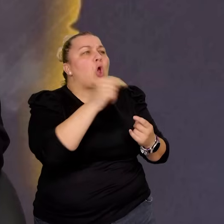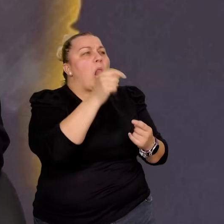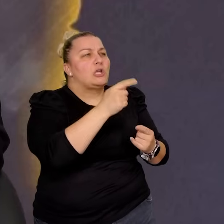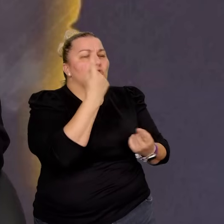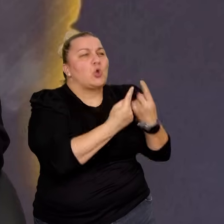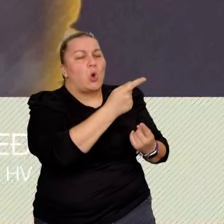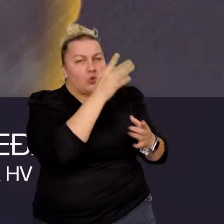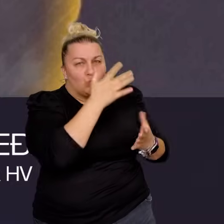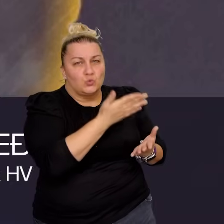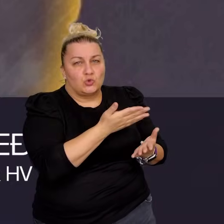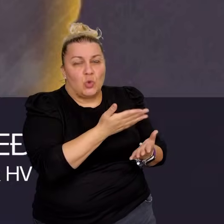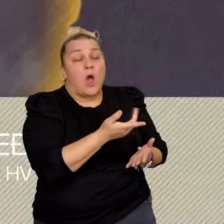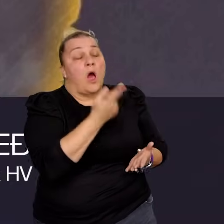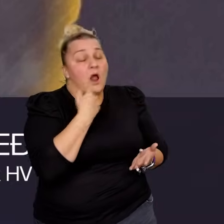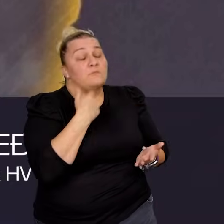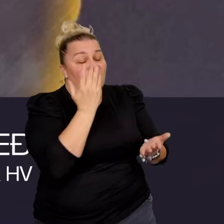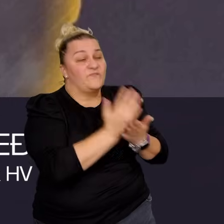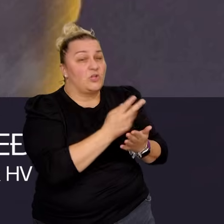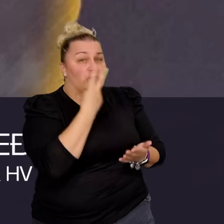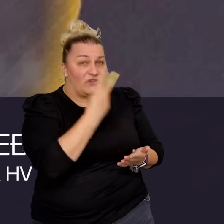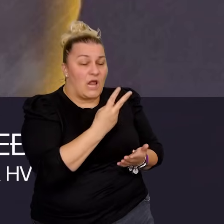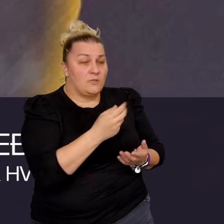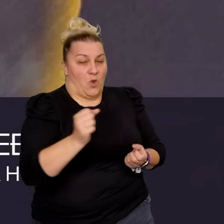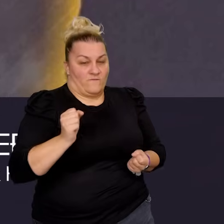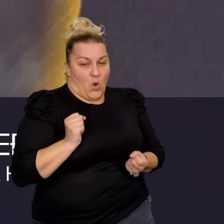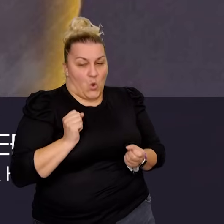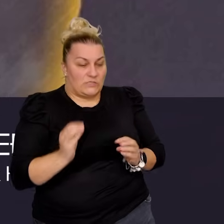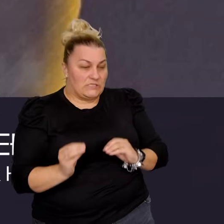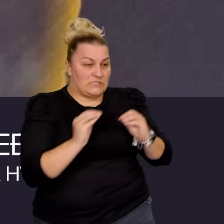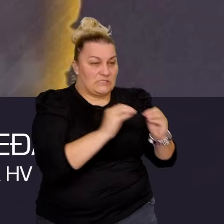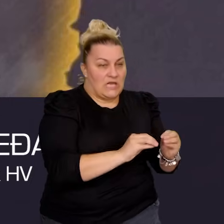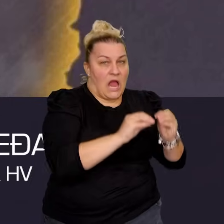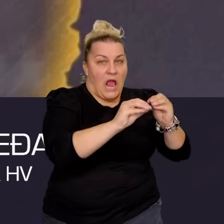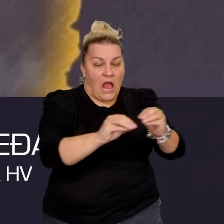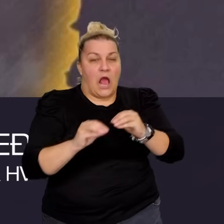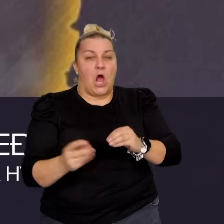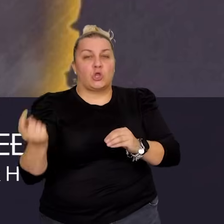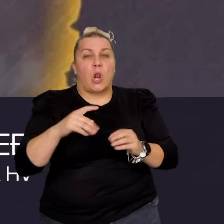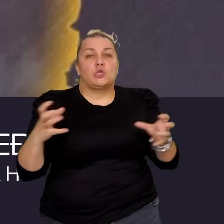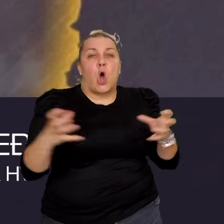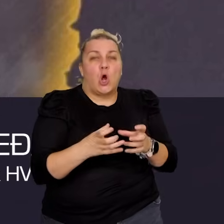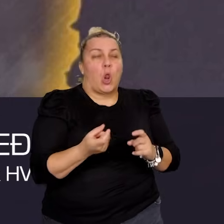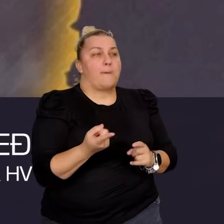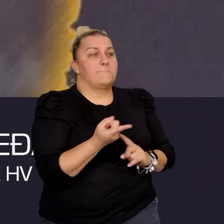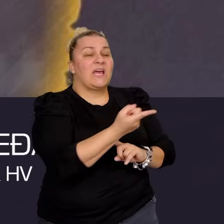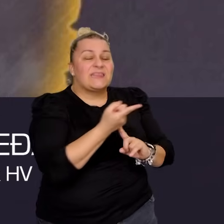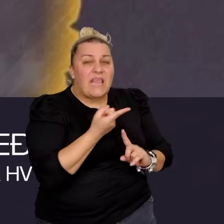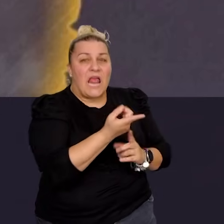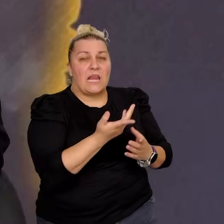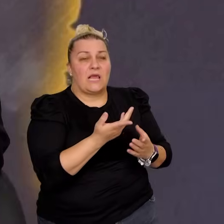kasnije vidjeli, a vidjelo se pregrupacija vojske, dolazak oklopnih vozila,